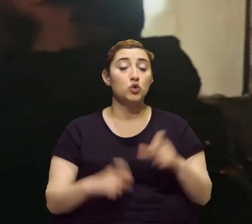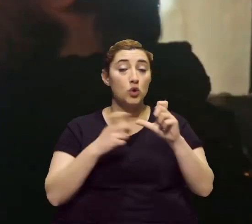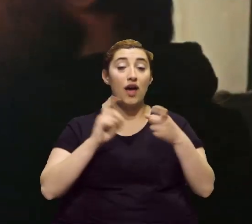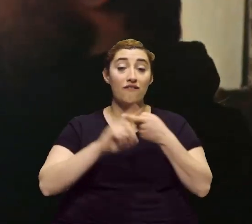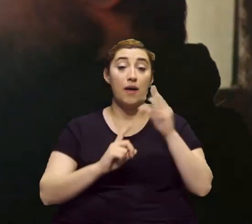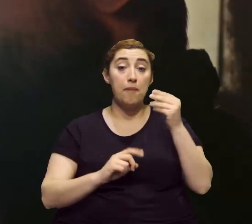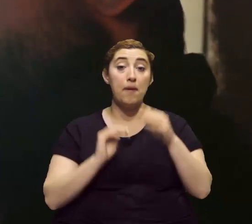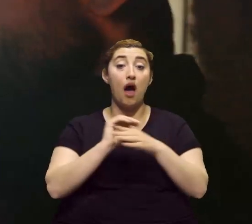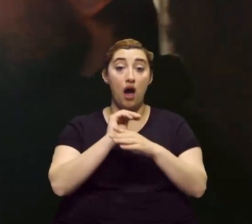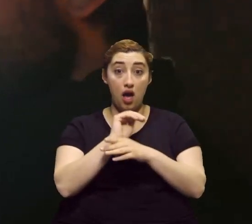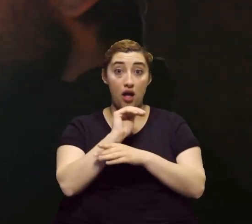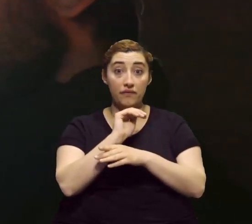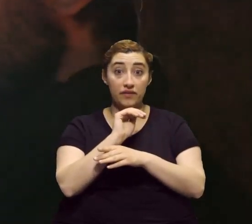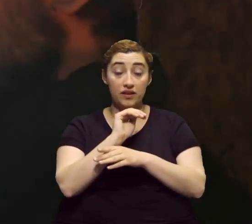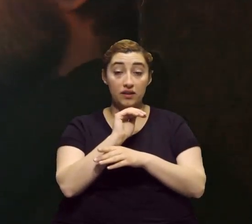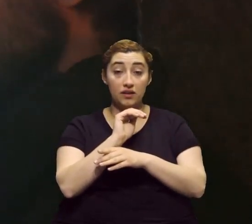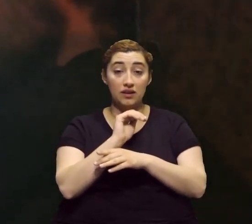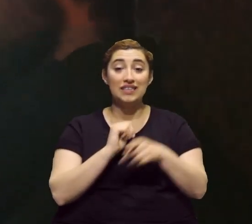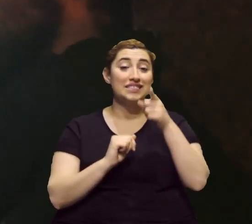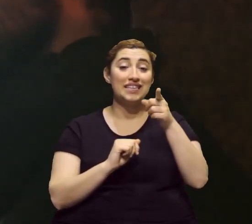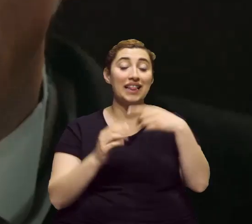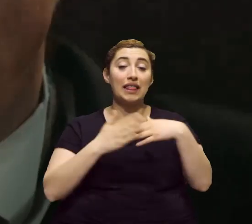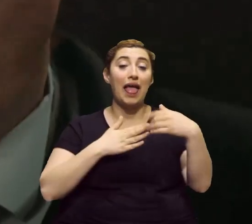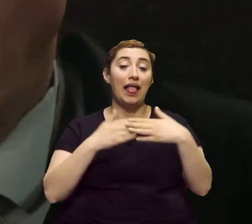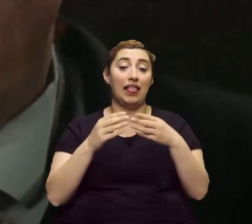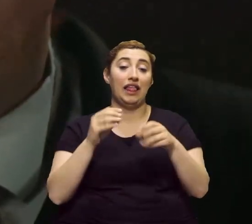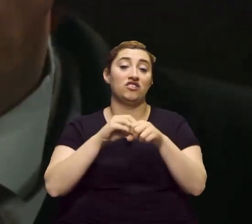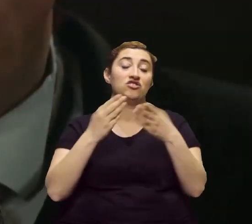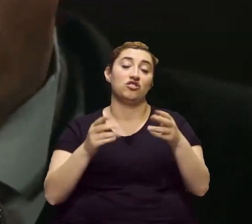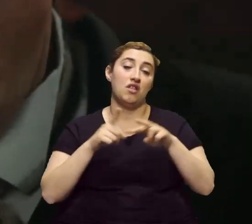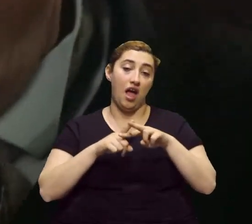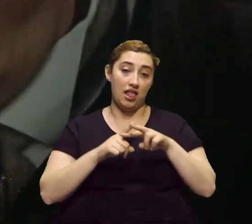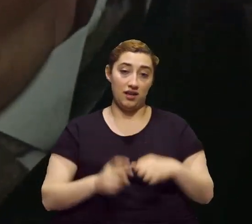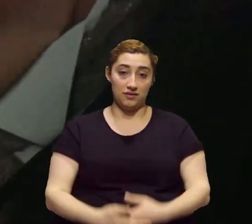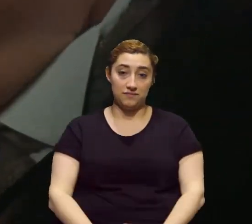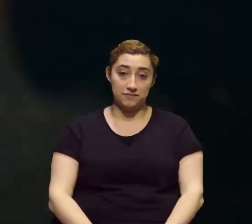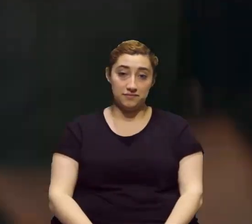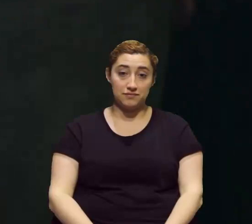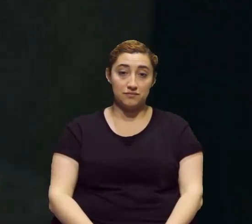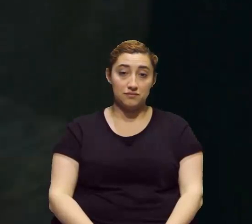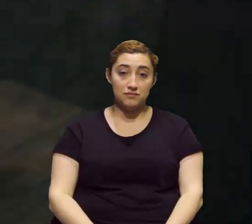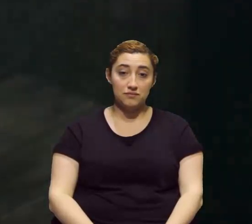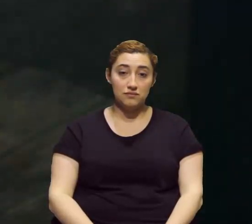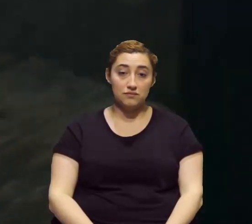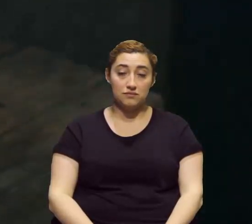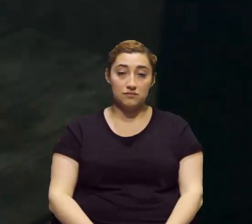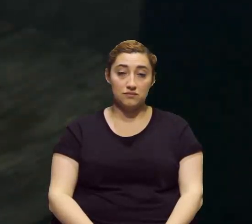Süreyya'nın ve bebeğinin hayatı senin ellerinde Ali. Kum saatini sehpaya